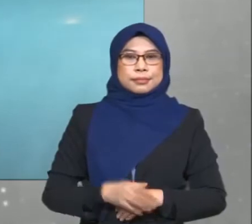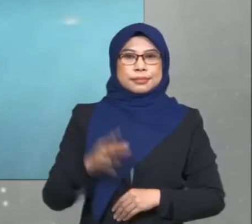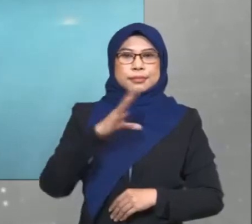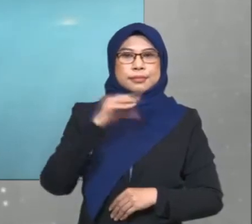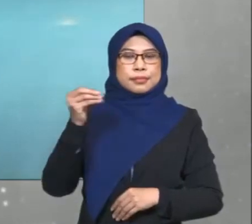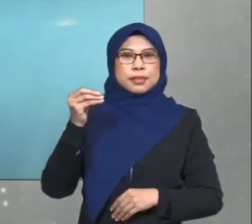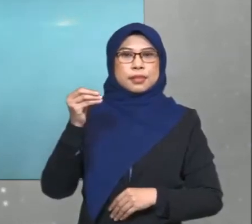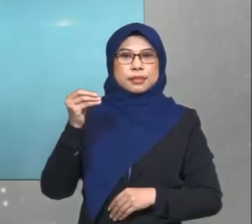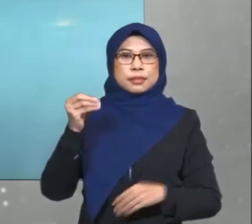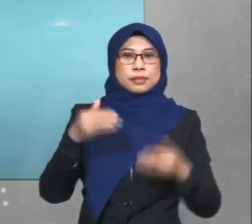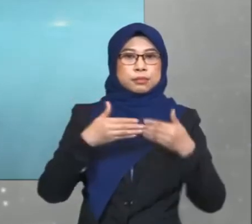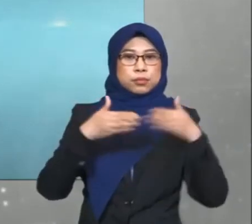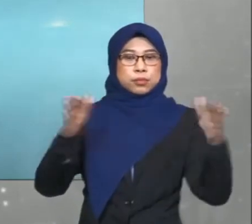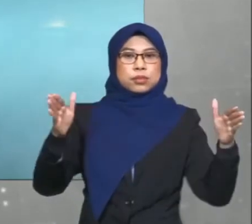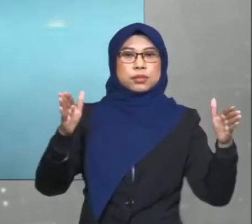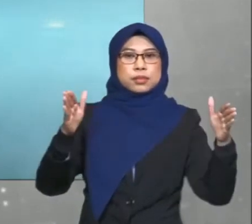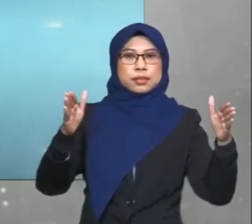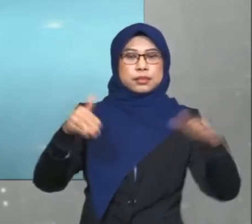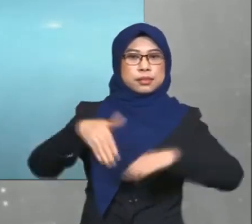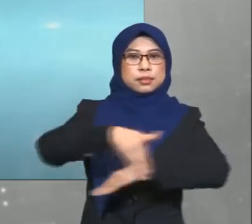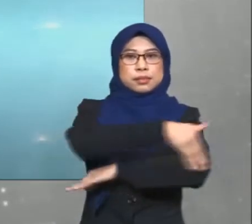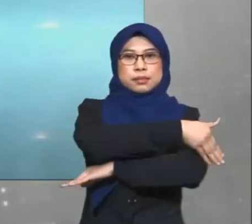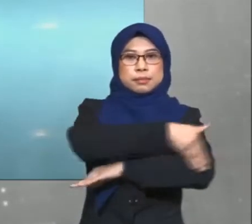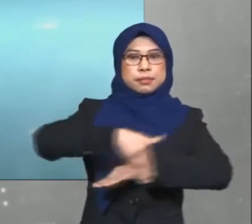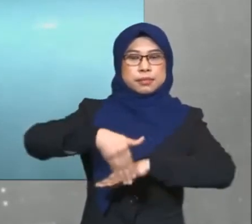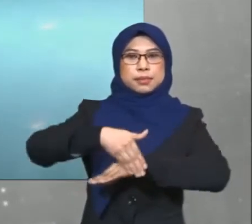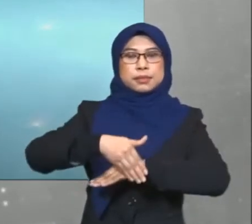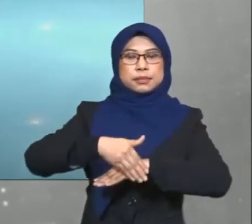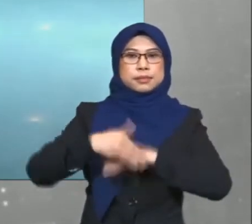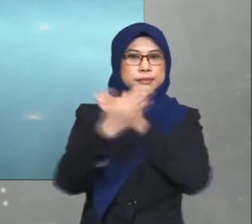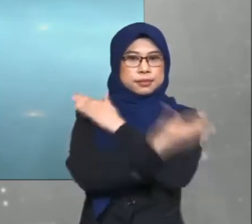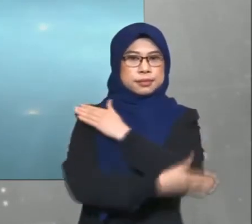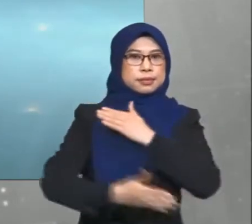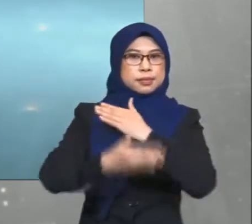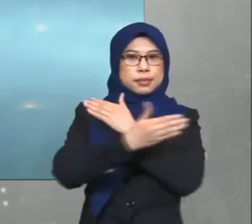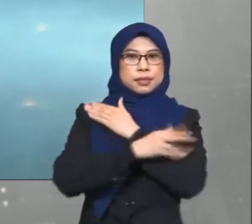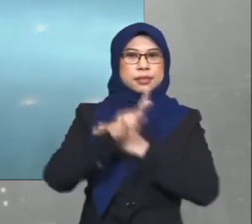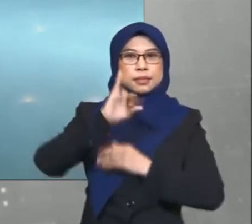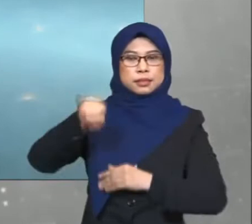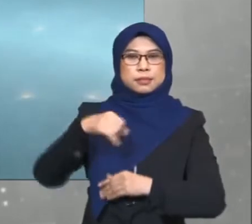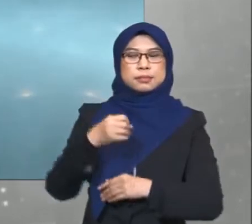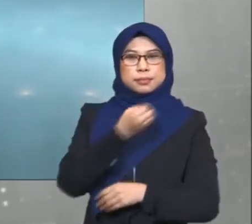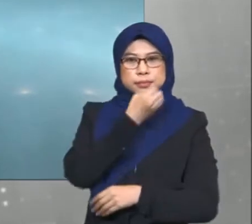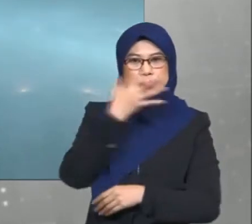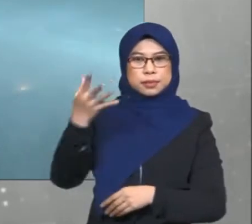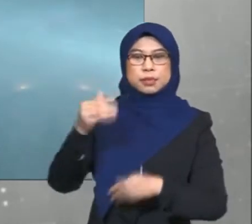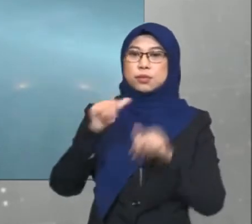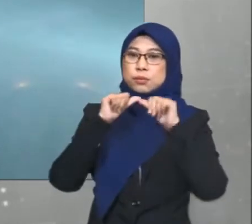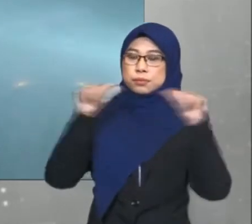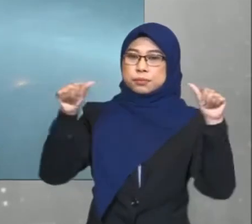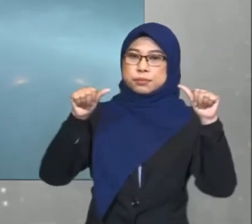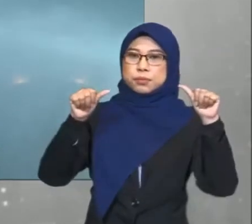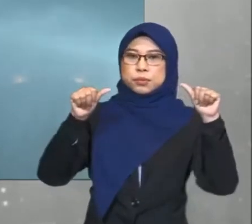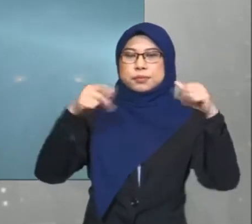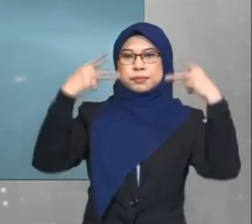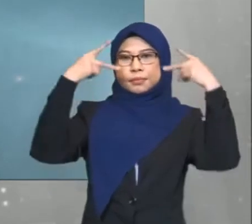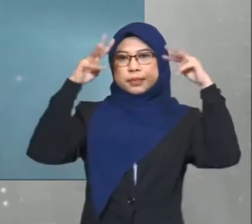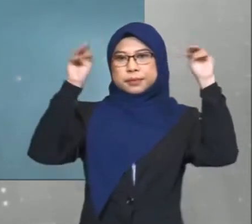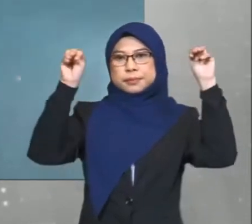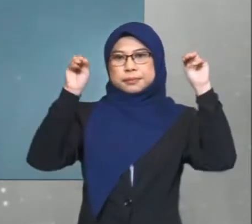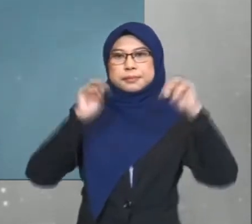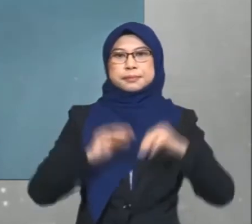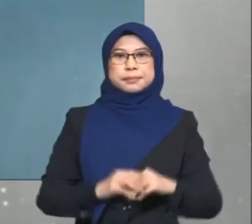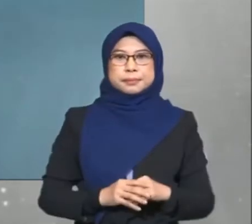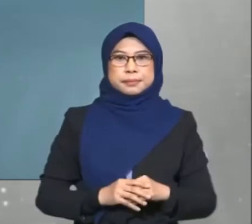Sementara itu, berhubung pembukaan sempadan negara, Khairy berkata perkara itu akan diumumkan Perdana Menteri Datuk Seri Ismail Sabri